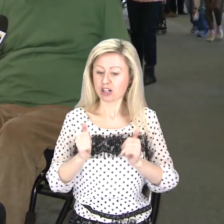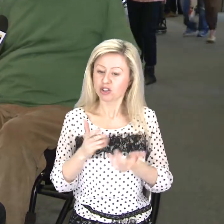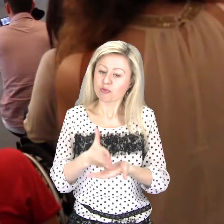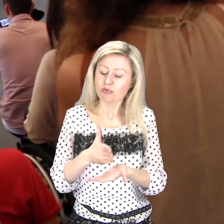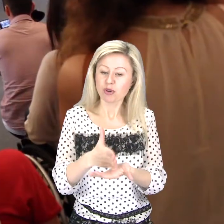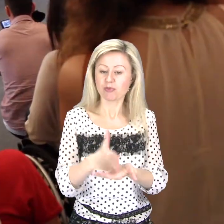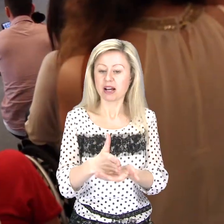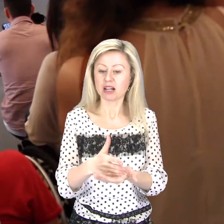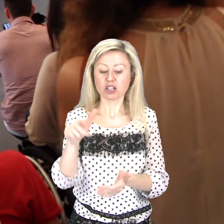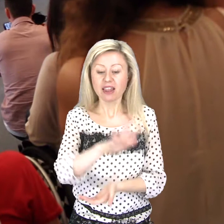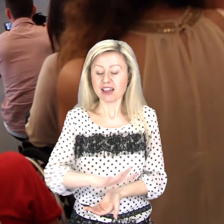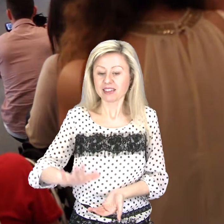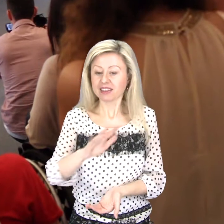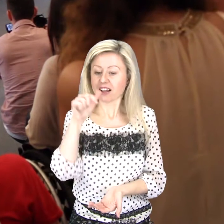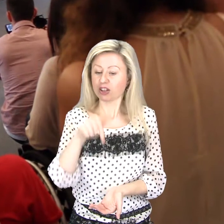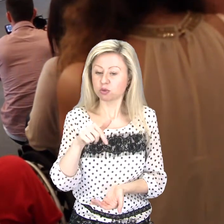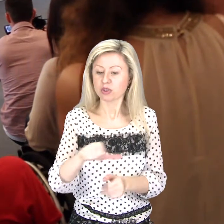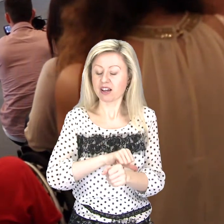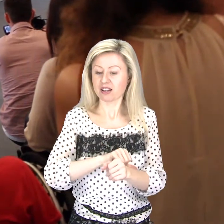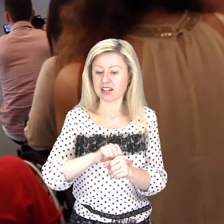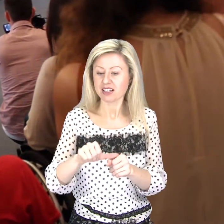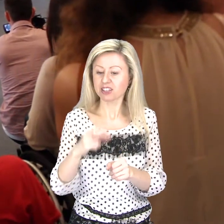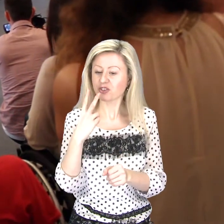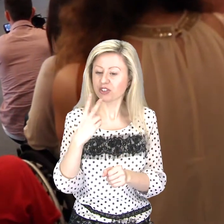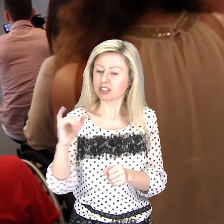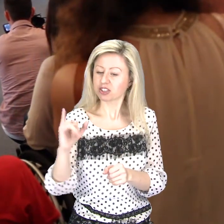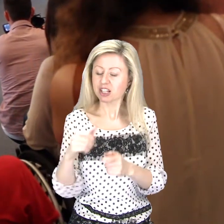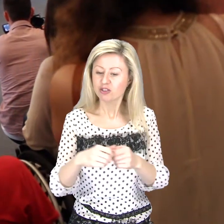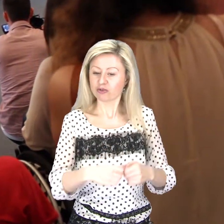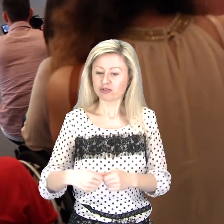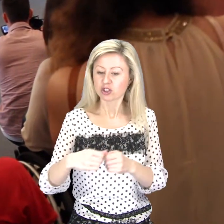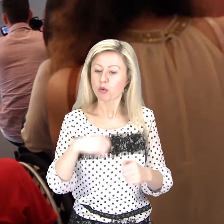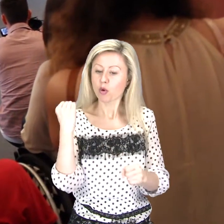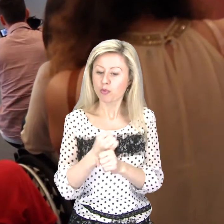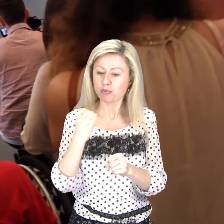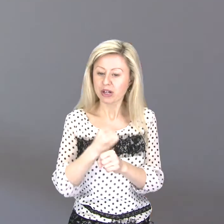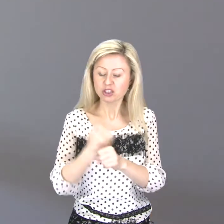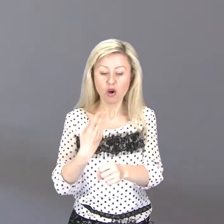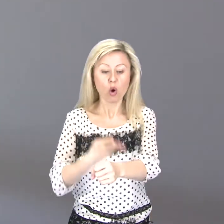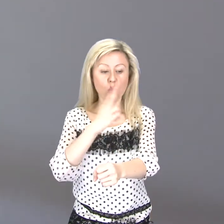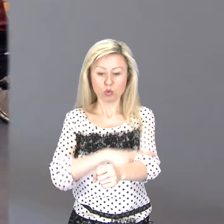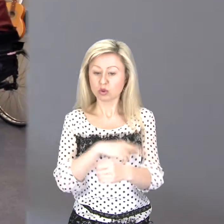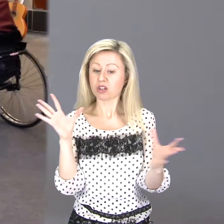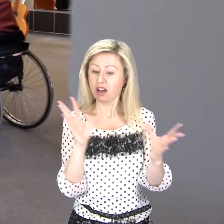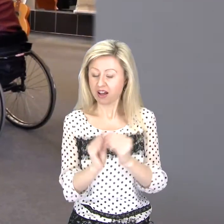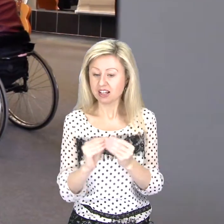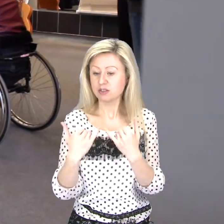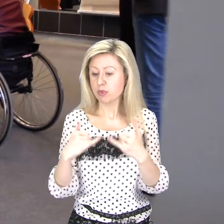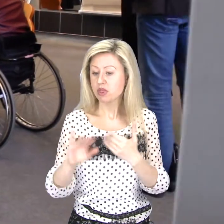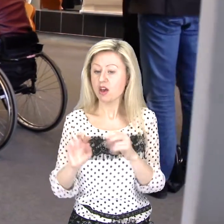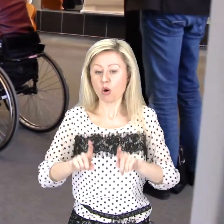przeszliśmy. Dolny Śląsk jest modelowym przykładem na to, jak powinien współpracować Urząd Marszałkowski z organizacjami